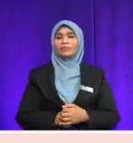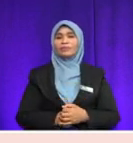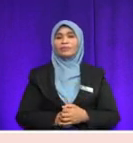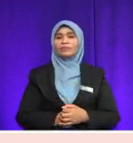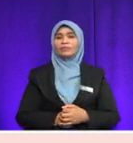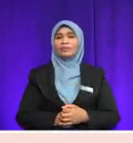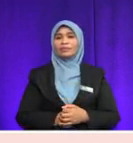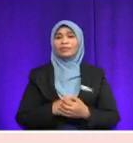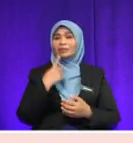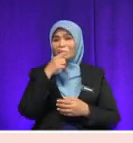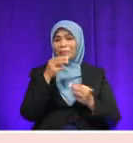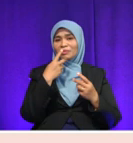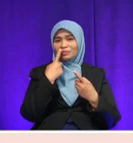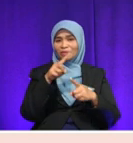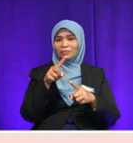atas